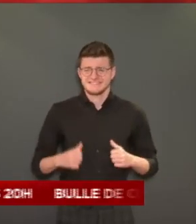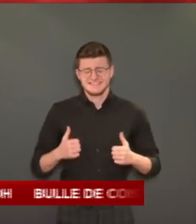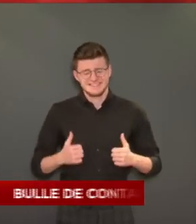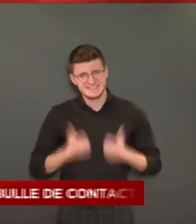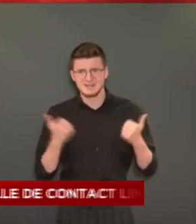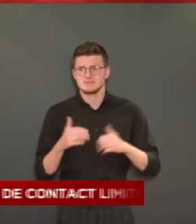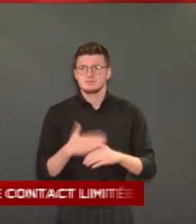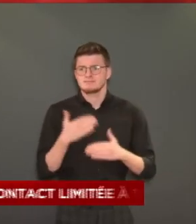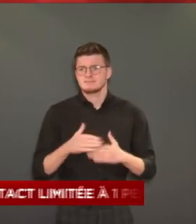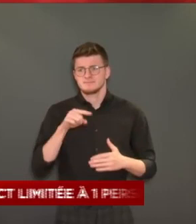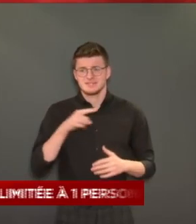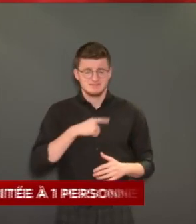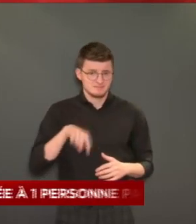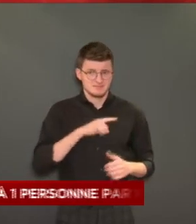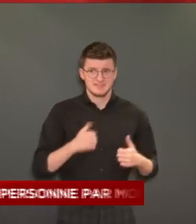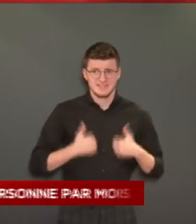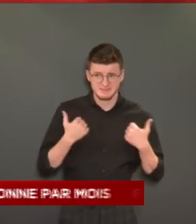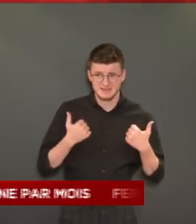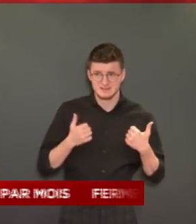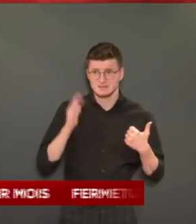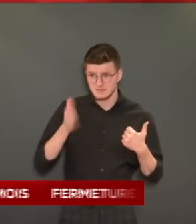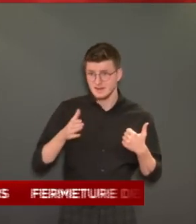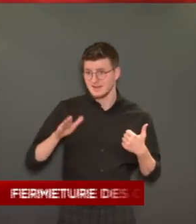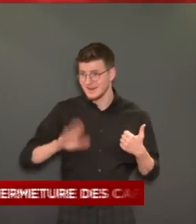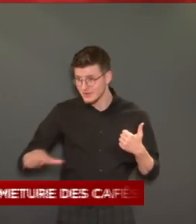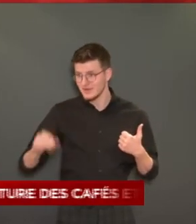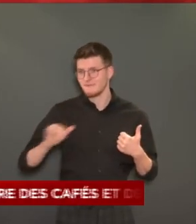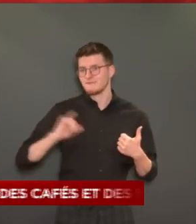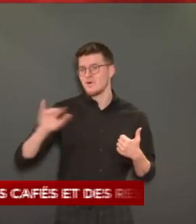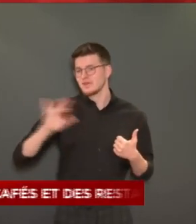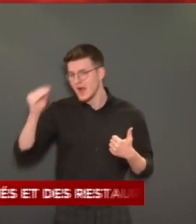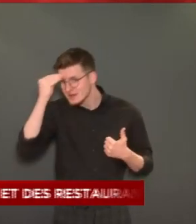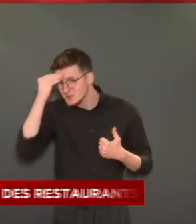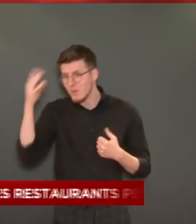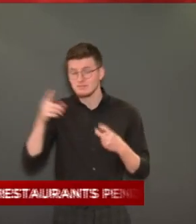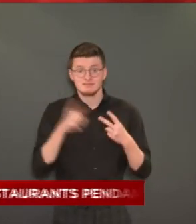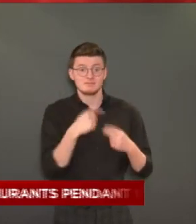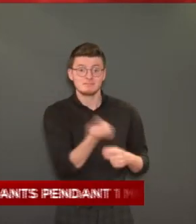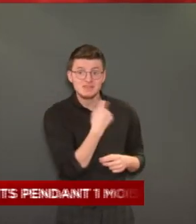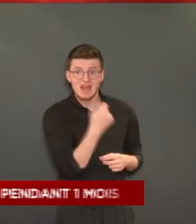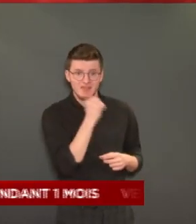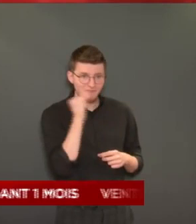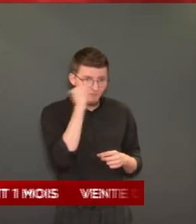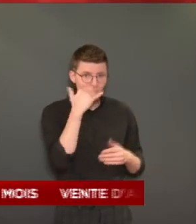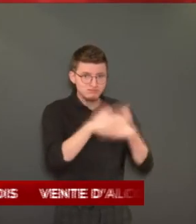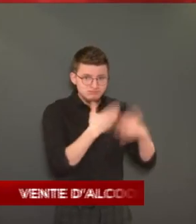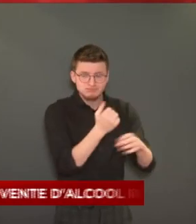Et pendant que nous faisons ces efforts, nos enfants doivent continuer à aller à l'école, nos entreprises doivent continuer à fonctionner